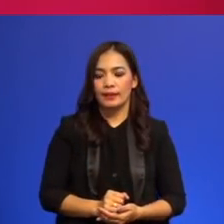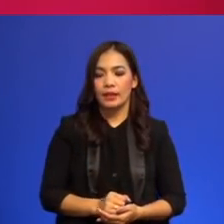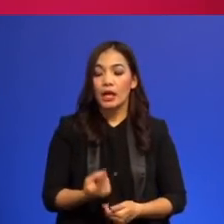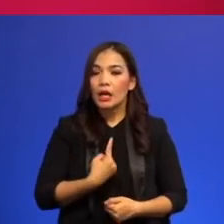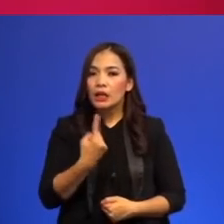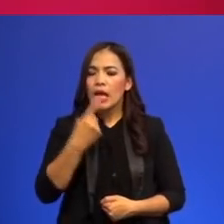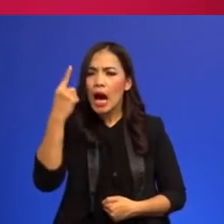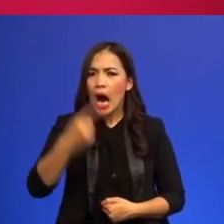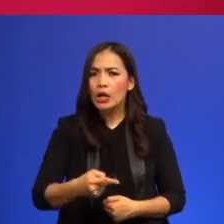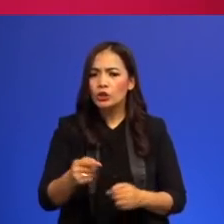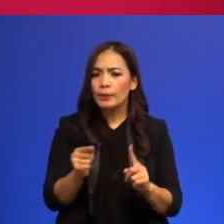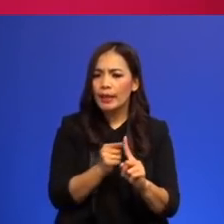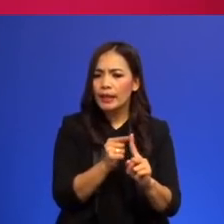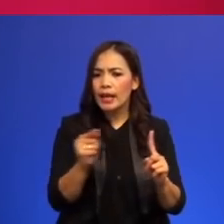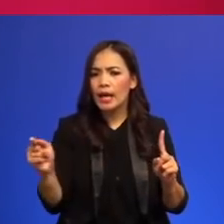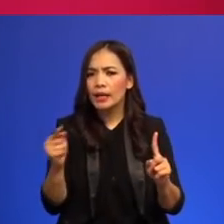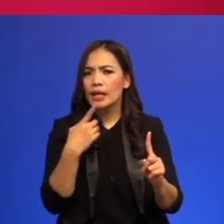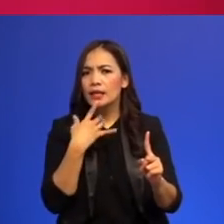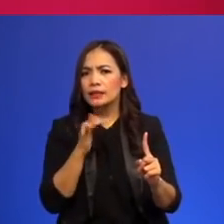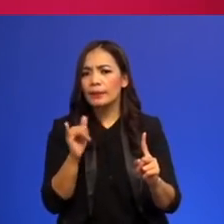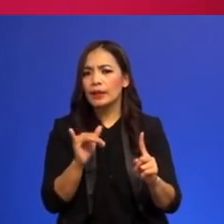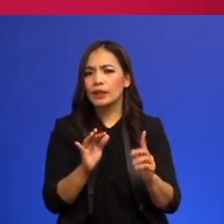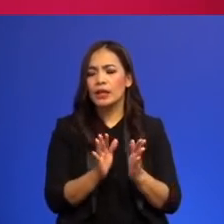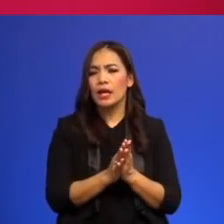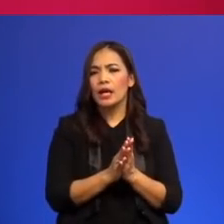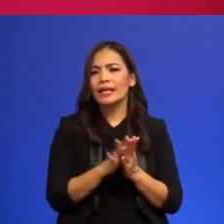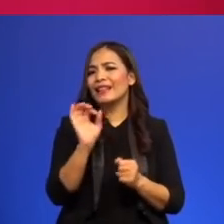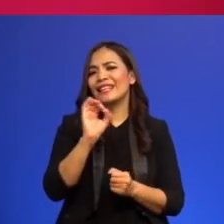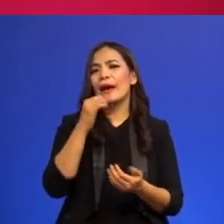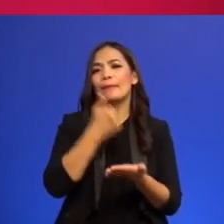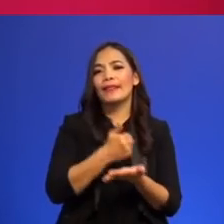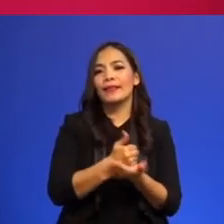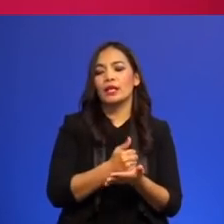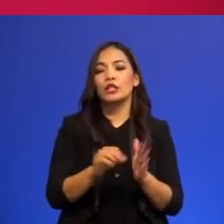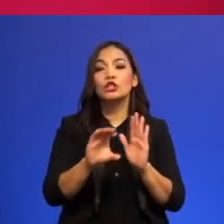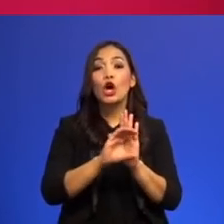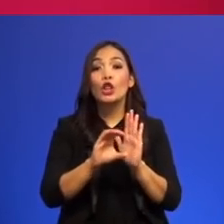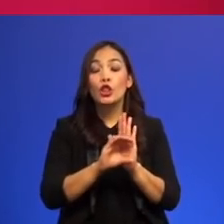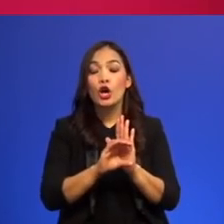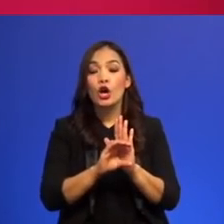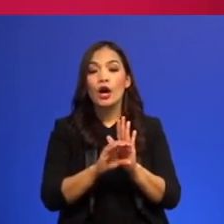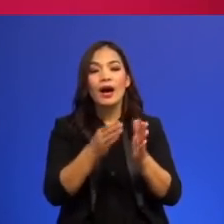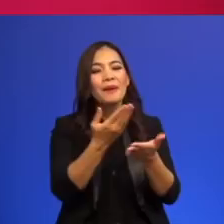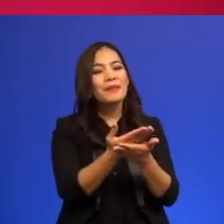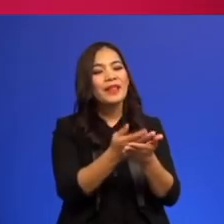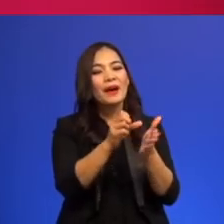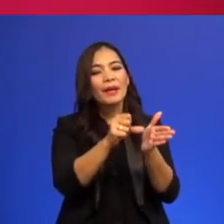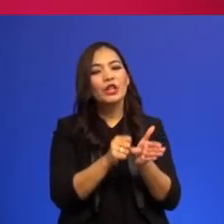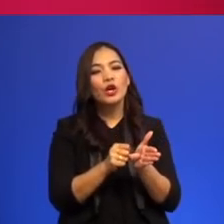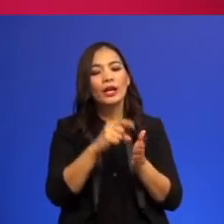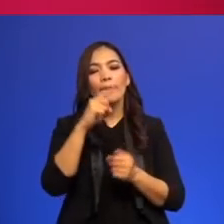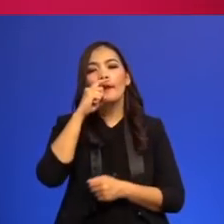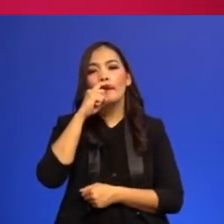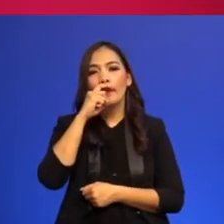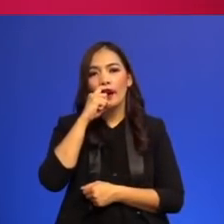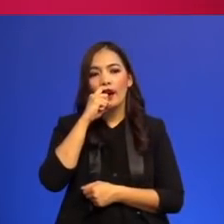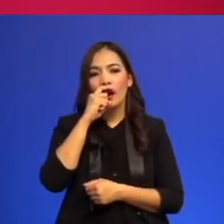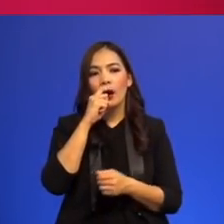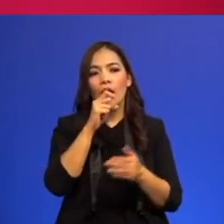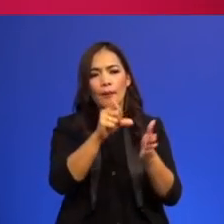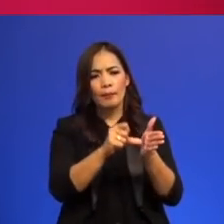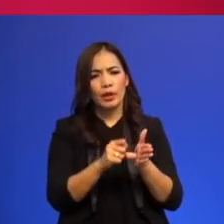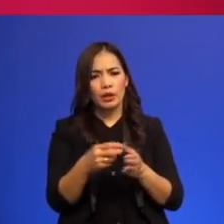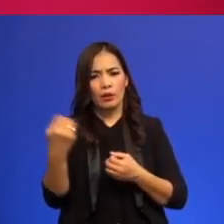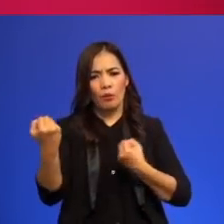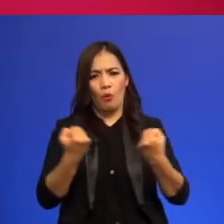Kita harus menghindari hal yang tidak primer. Misalnya saudara minta bantuan ke papa. Pap, beliin mobil